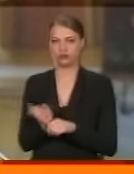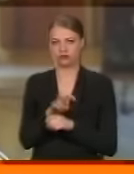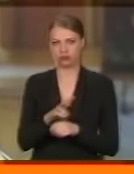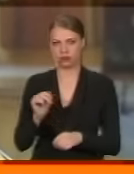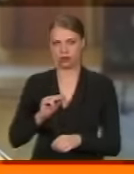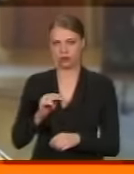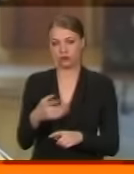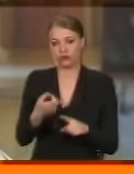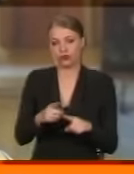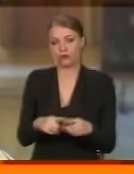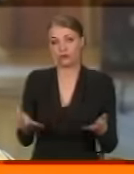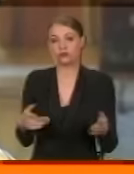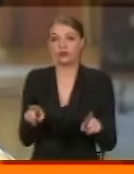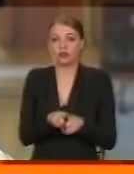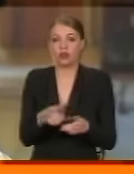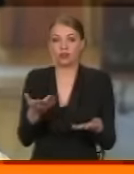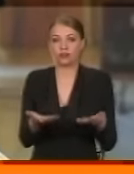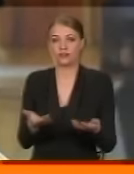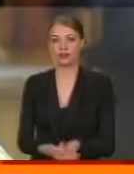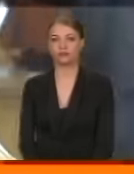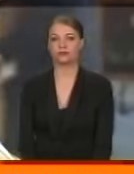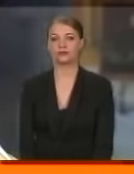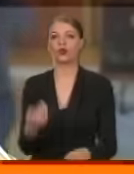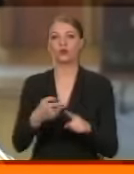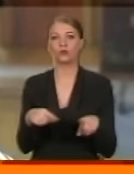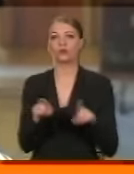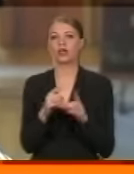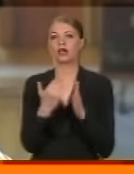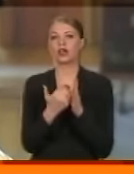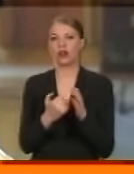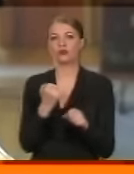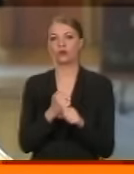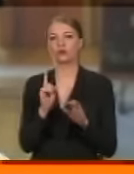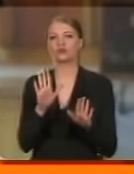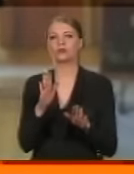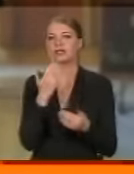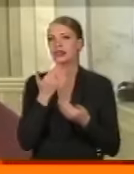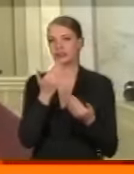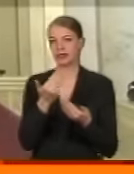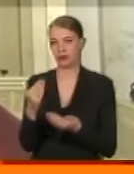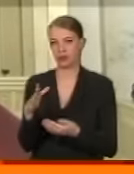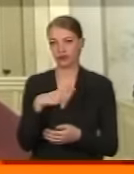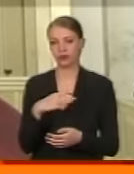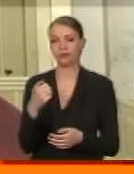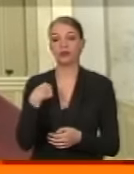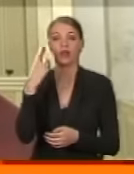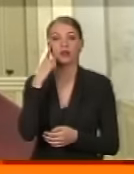їхати далі. Тому так, очевидно. Тому такий графік робили, щоб тільки запити були. Я думаю,